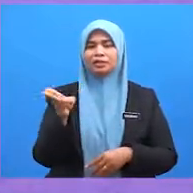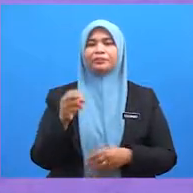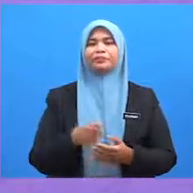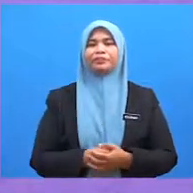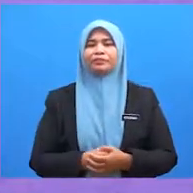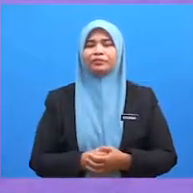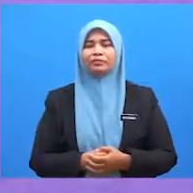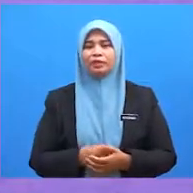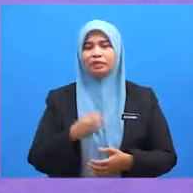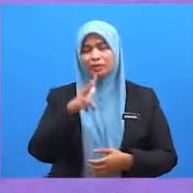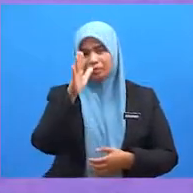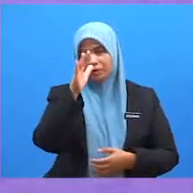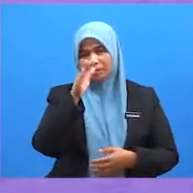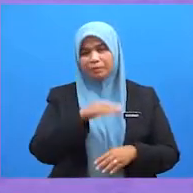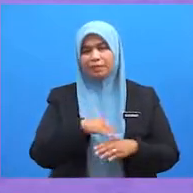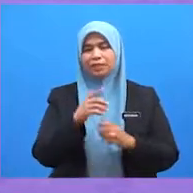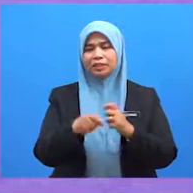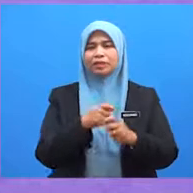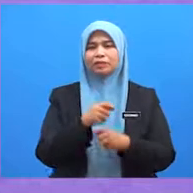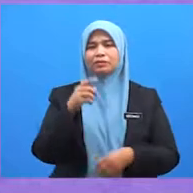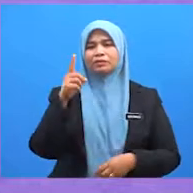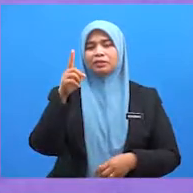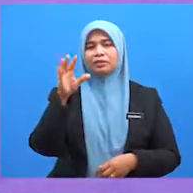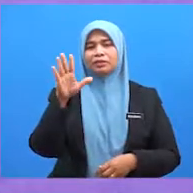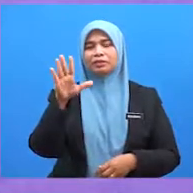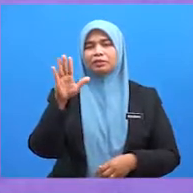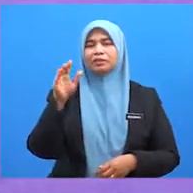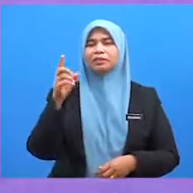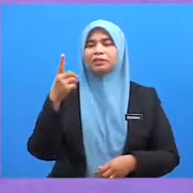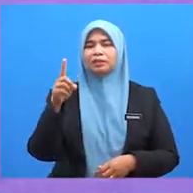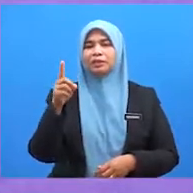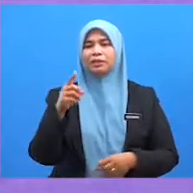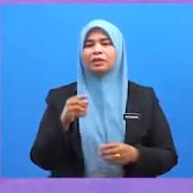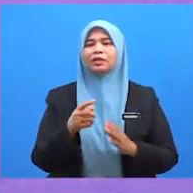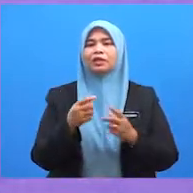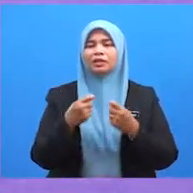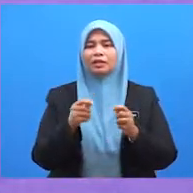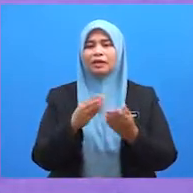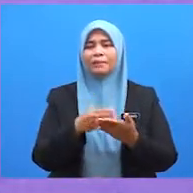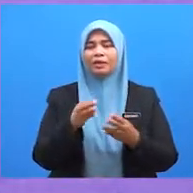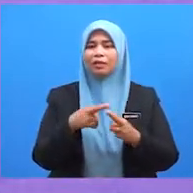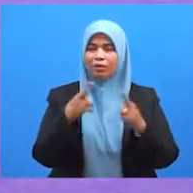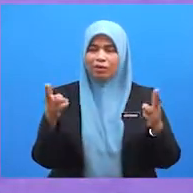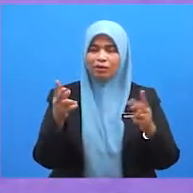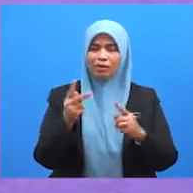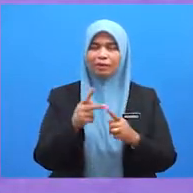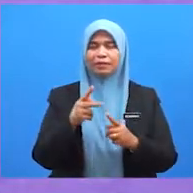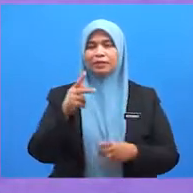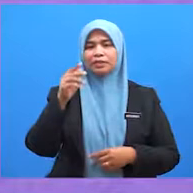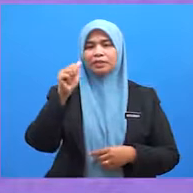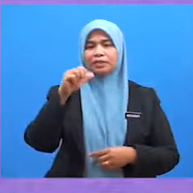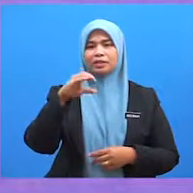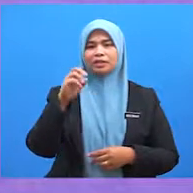tahun 1511 telah memberi ruang kepada Kerajaan Aceh mengambil alih peranan